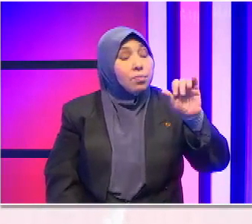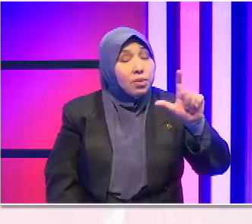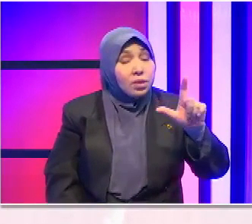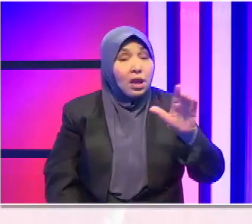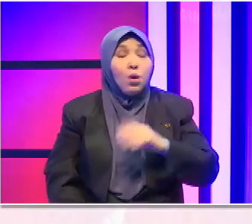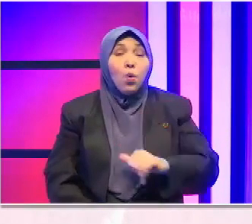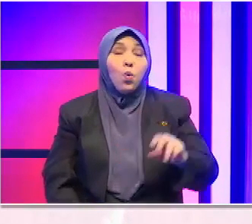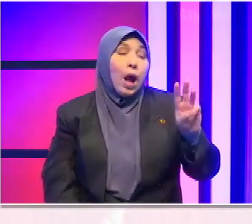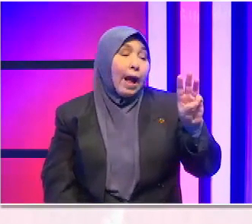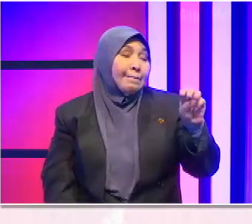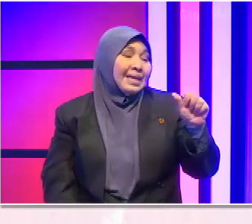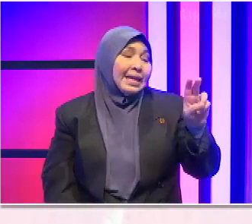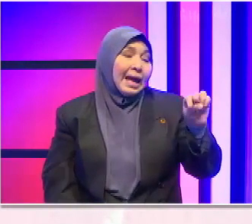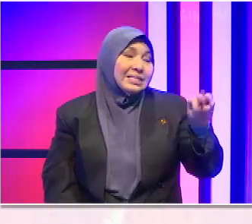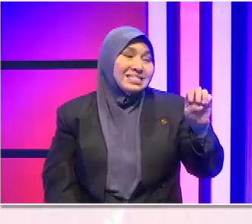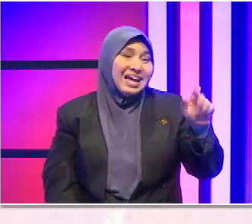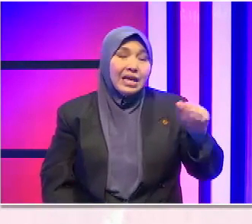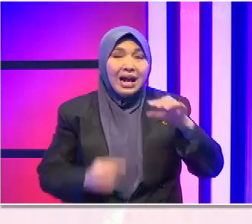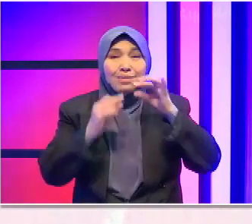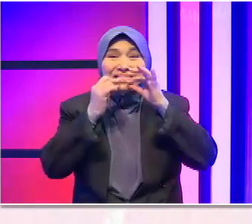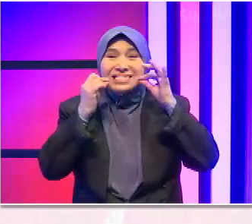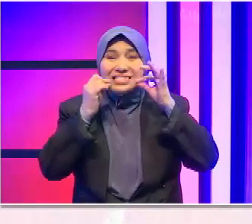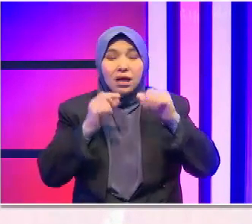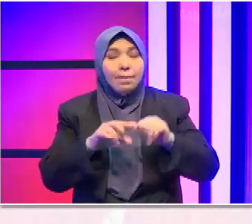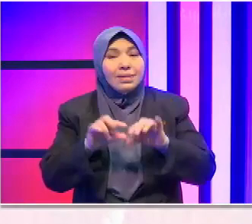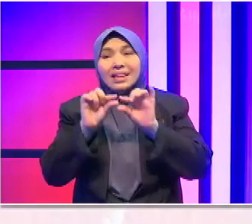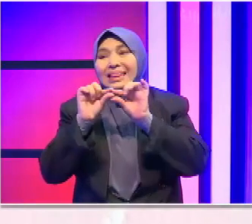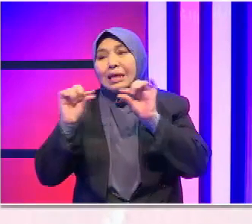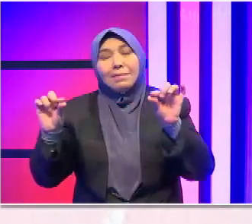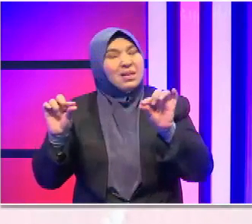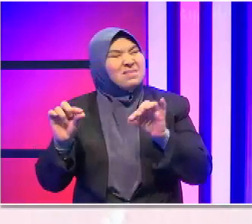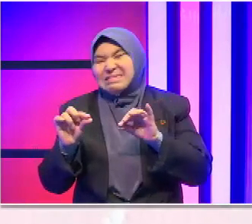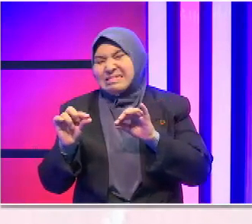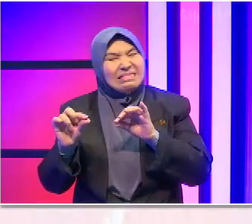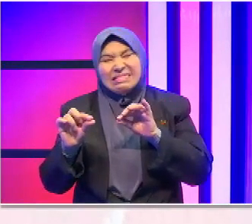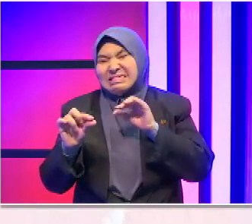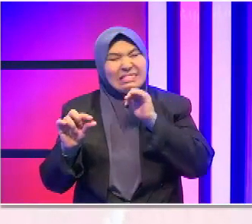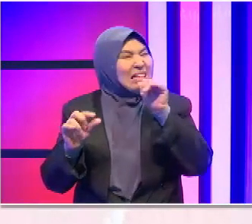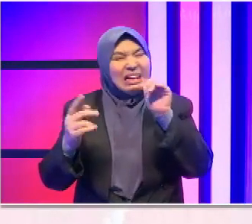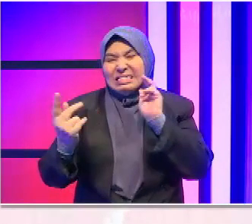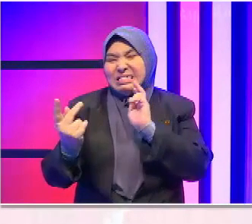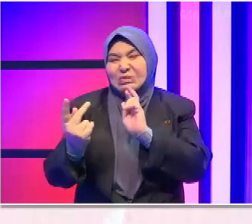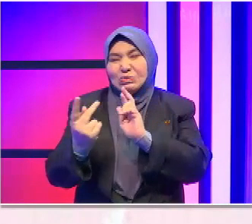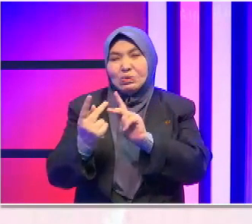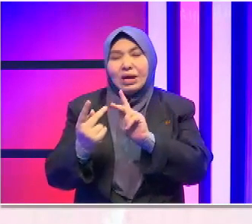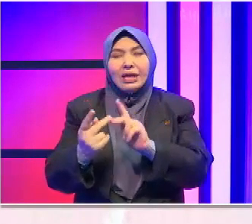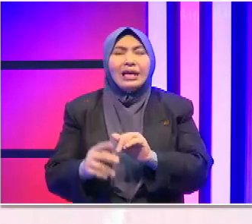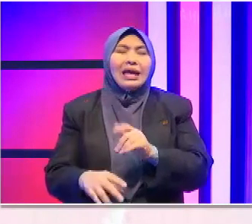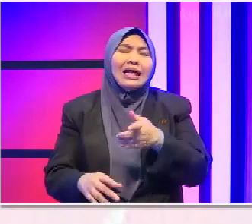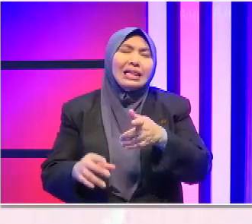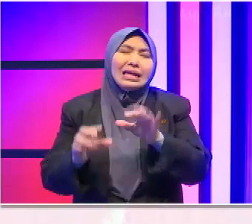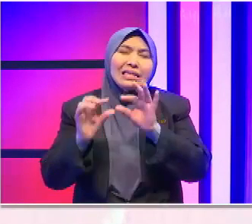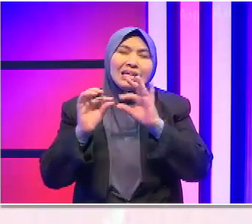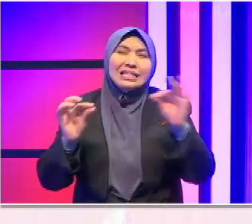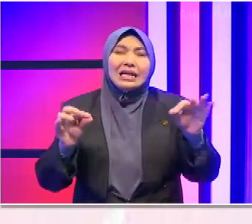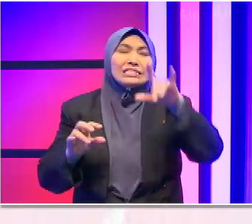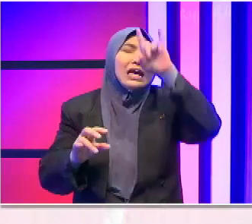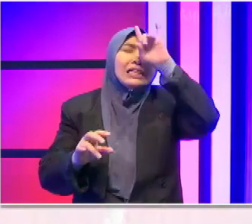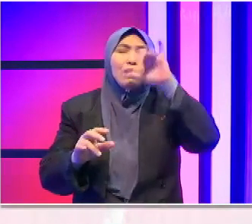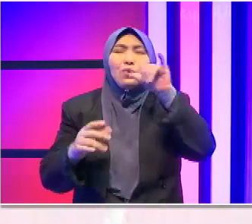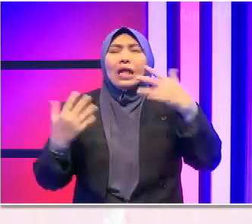waminna Syaikh Yati itu batu tipis-tipis tapi bebas Saito Allah lembut itu